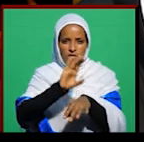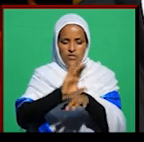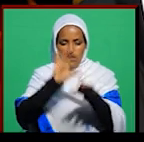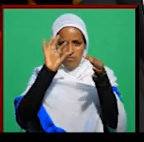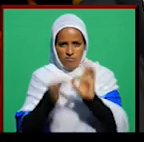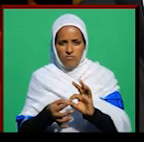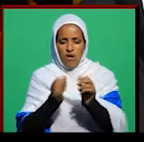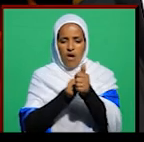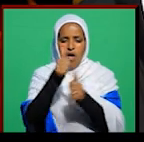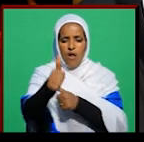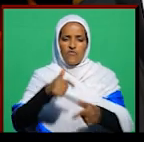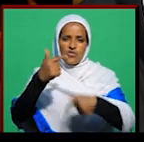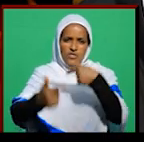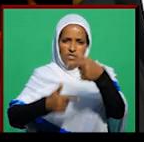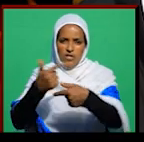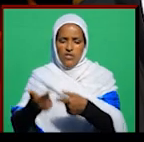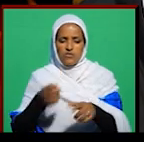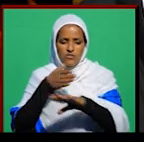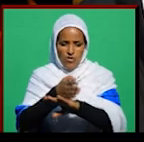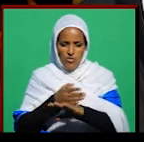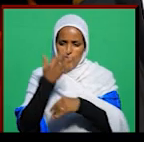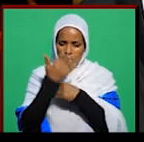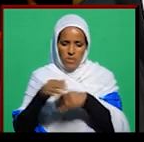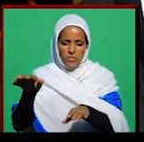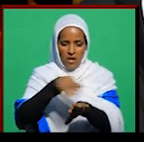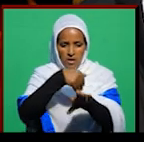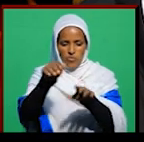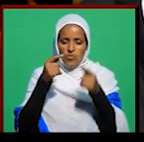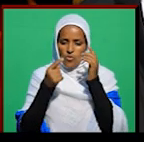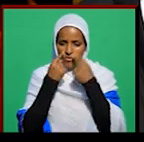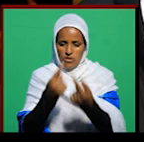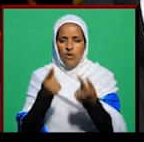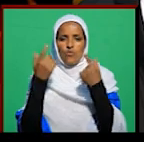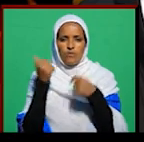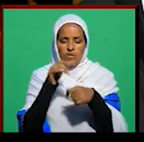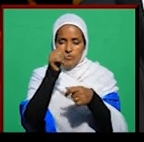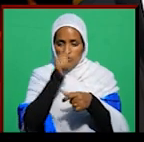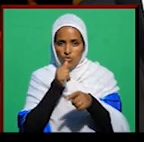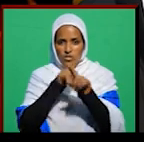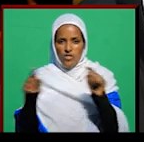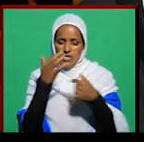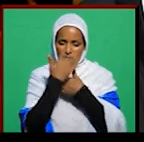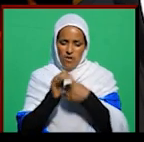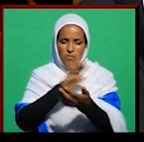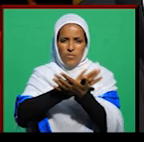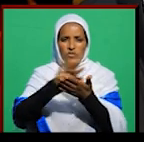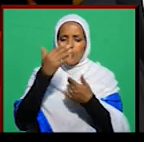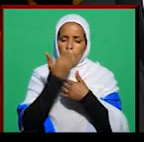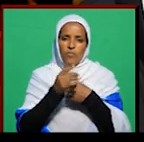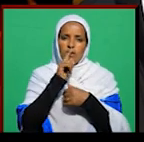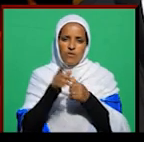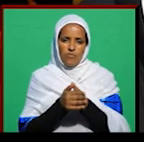ክርስቲያን መተርጉማን አልፎ ሲሄድ በየእንጨቱ ደም ተቀብቶ ይታየው ነበረ። ምስጢርነቱ ግን ደም የሚነጻው በደም